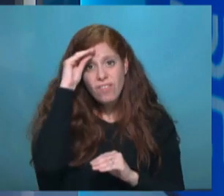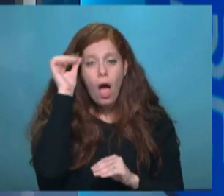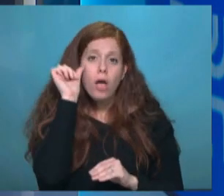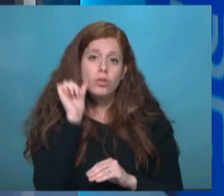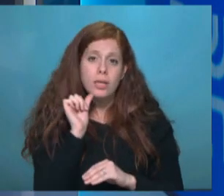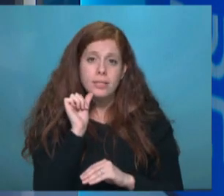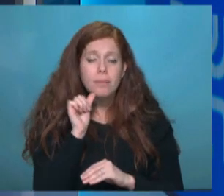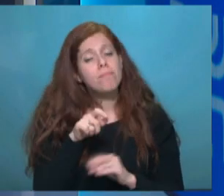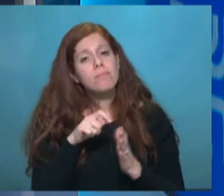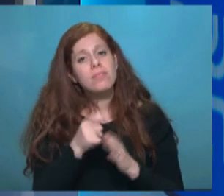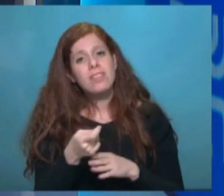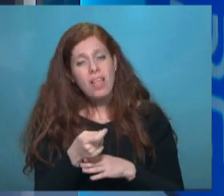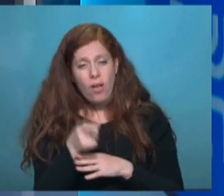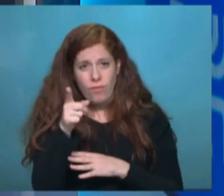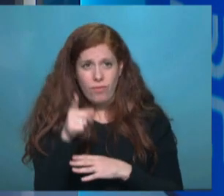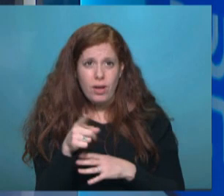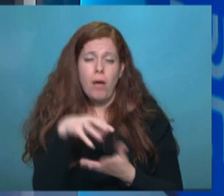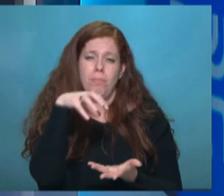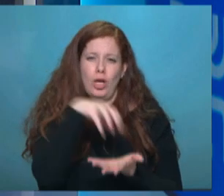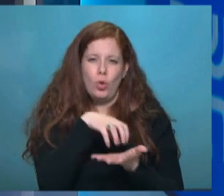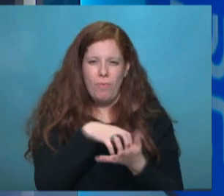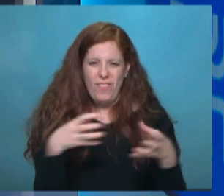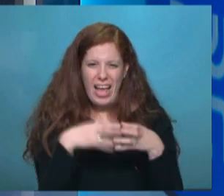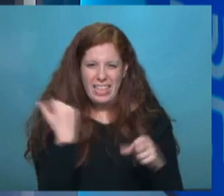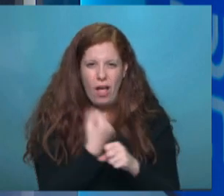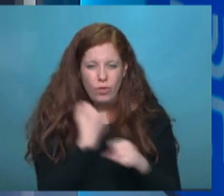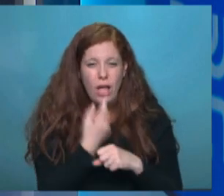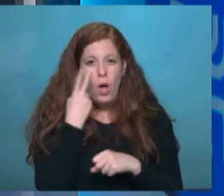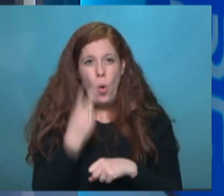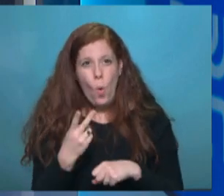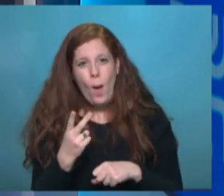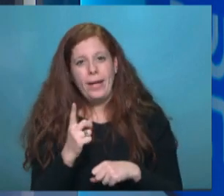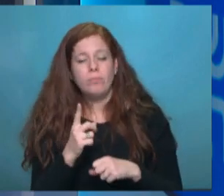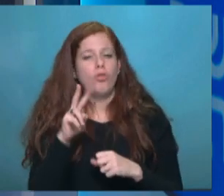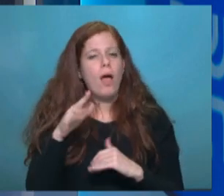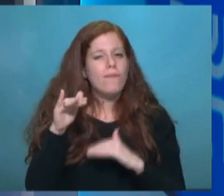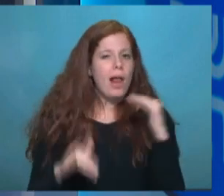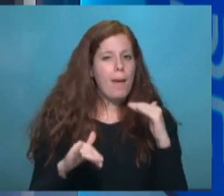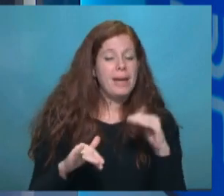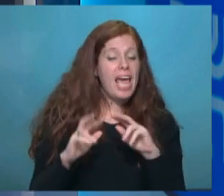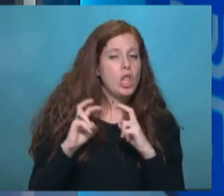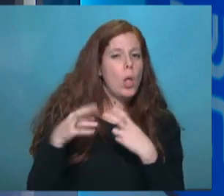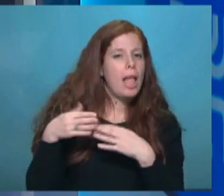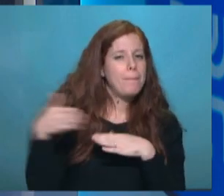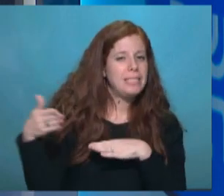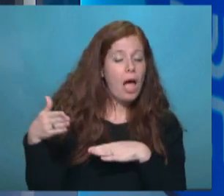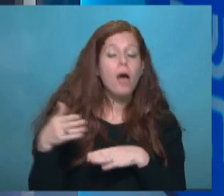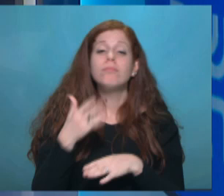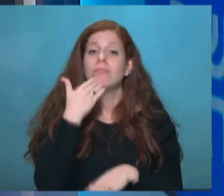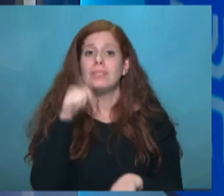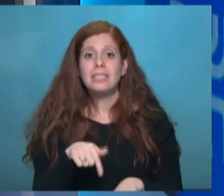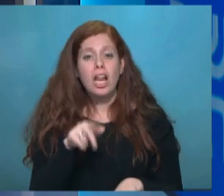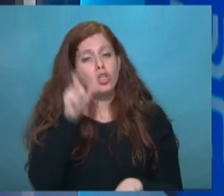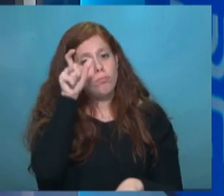בראש מפלגת העבודה, שבגלגוליה הקודמים ישר רואים באשמה העיקרית באפליית בני עדות המזרח בישראל, עומד בין העדה המרוקנית,